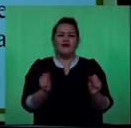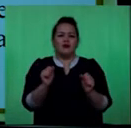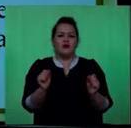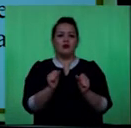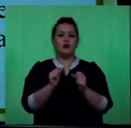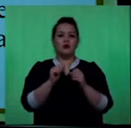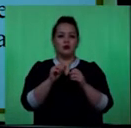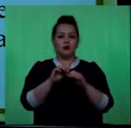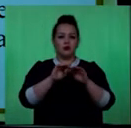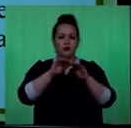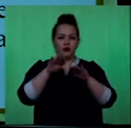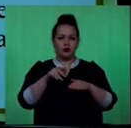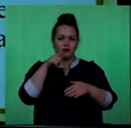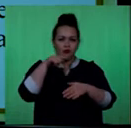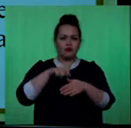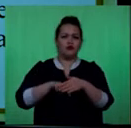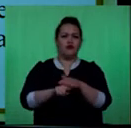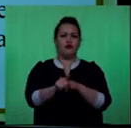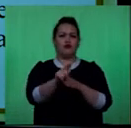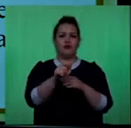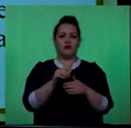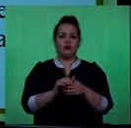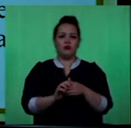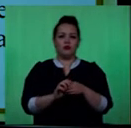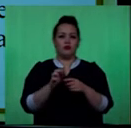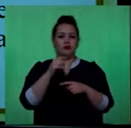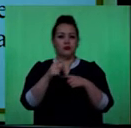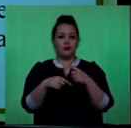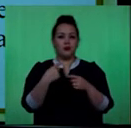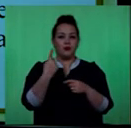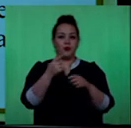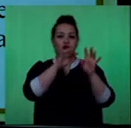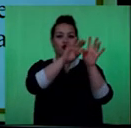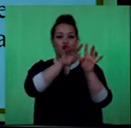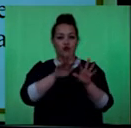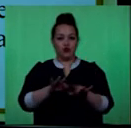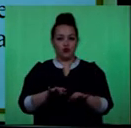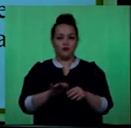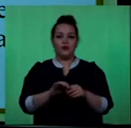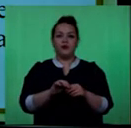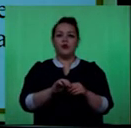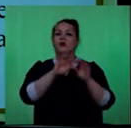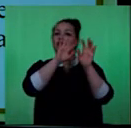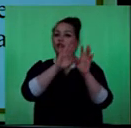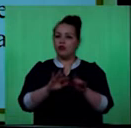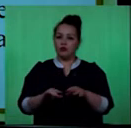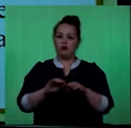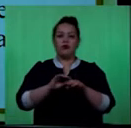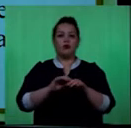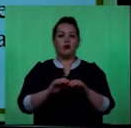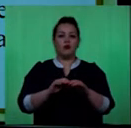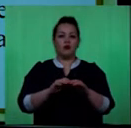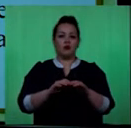он забрался перед первым снегопадом снег заметает